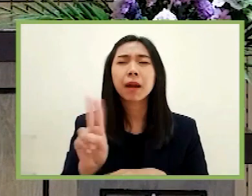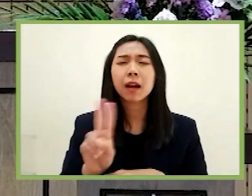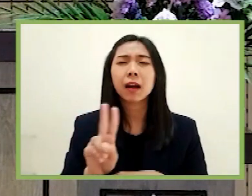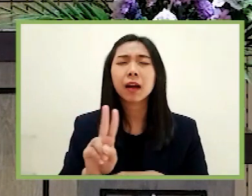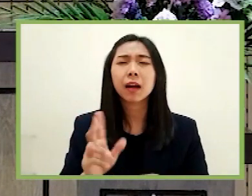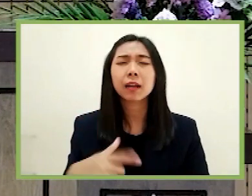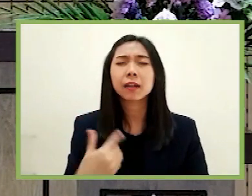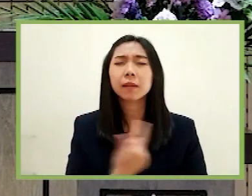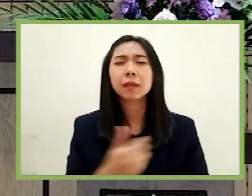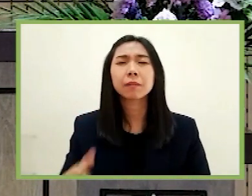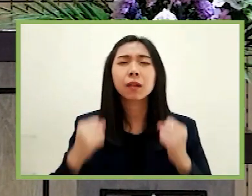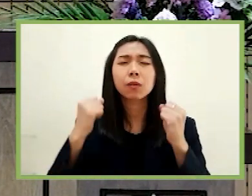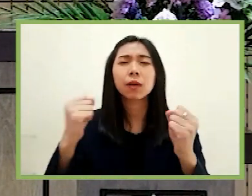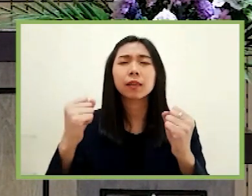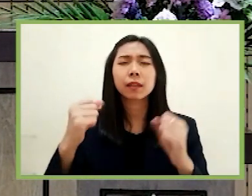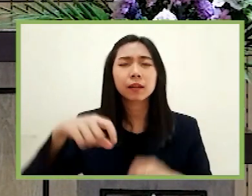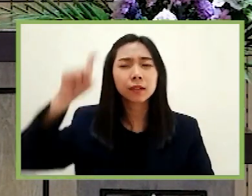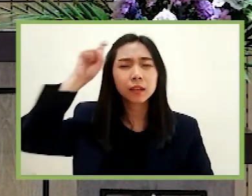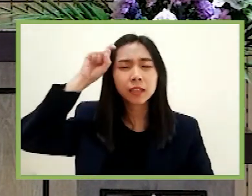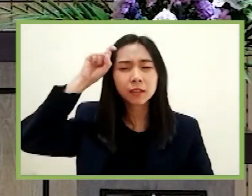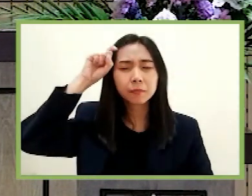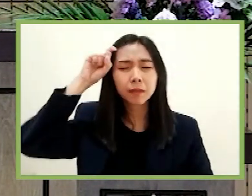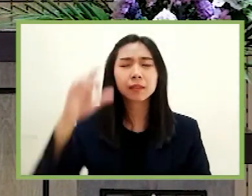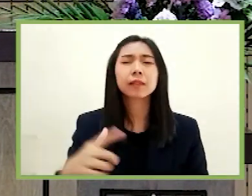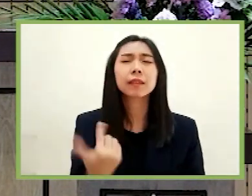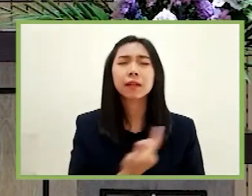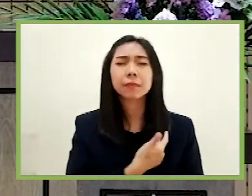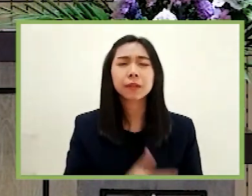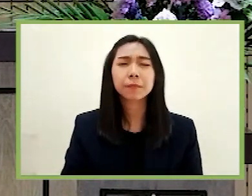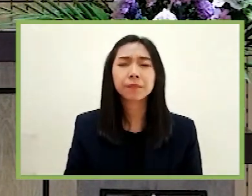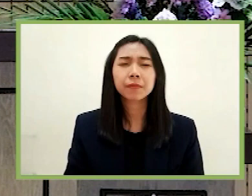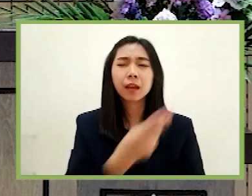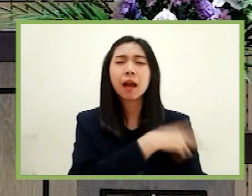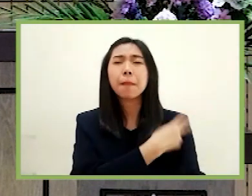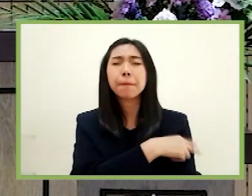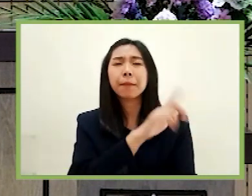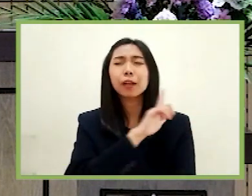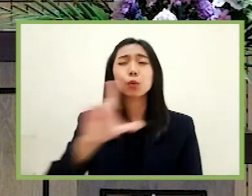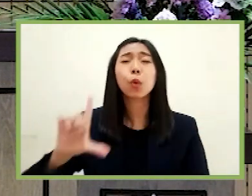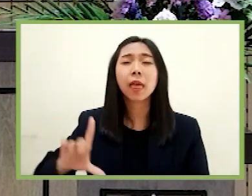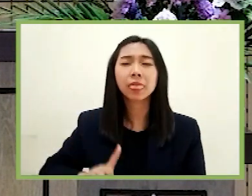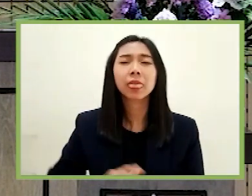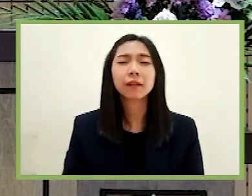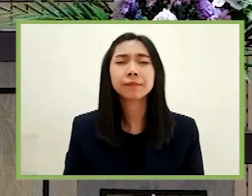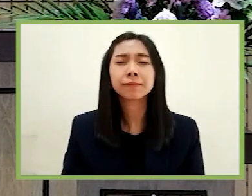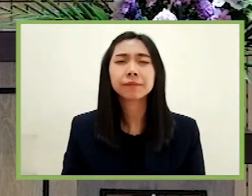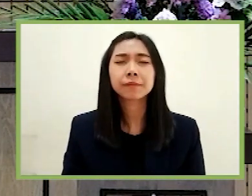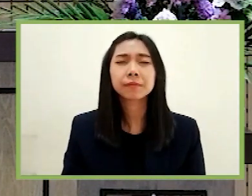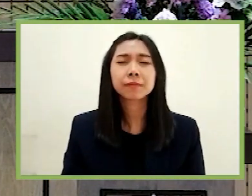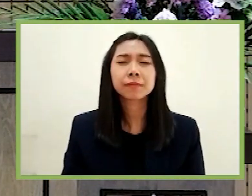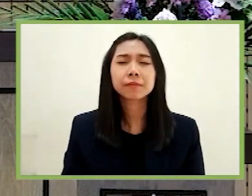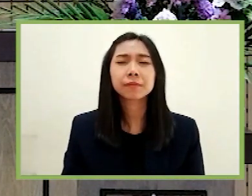Tuhan yang memberikan Hikmat kepada kami baik hamba yang membaca dan menguraikan